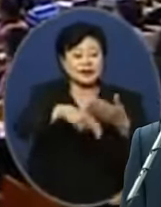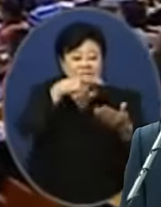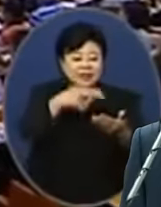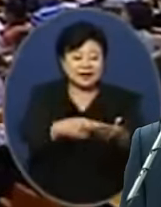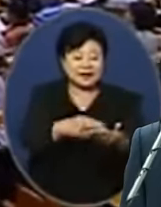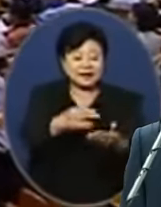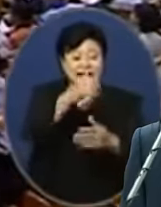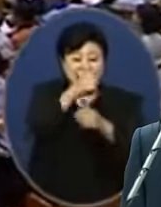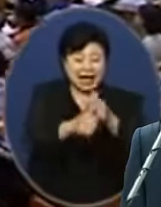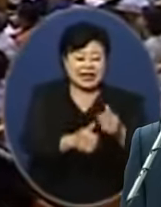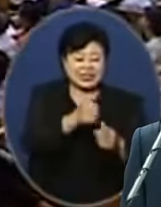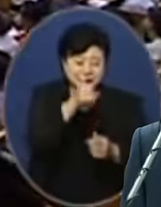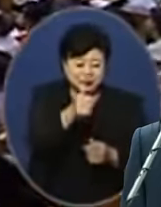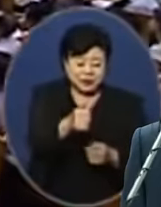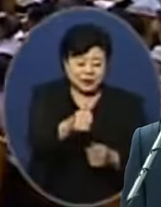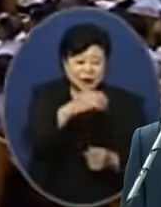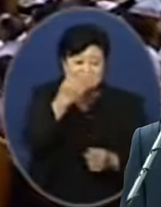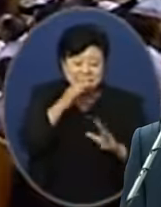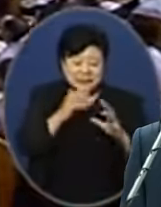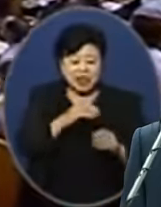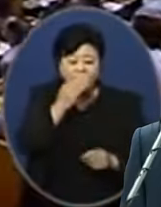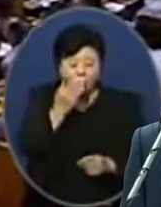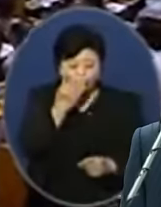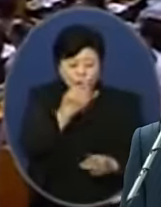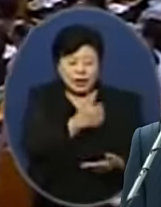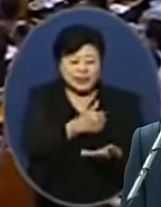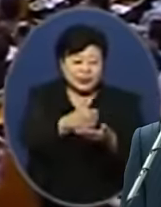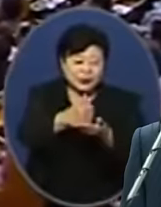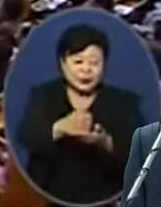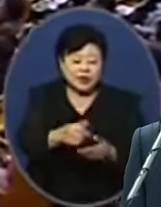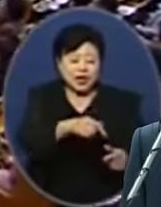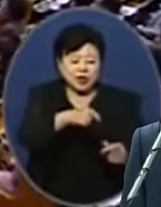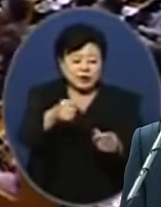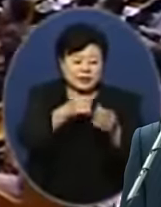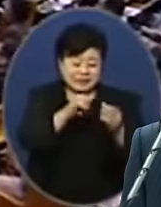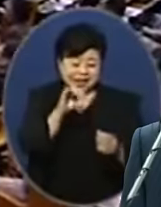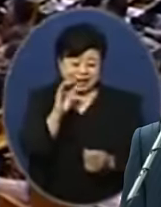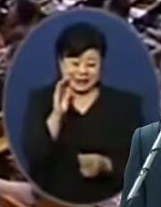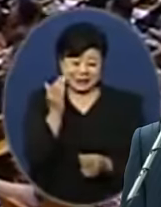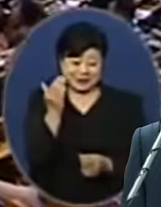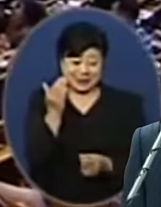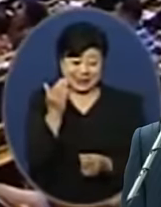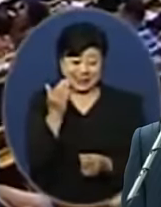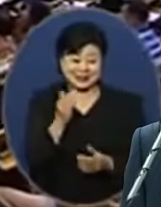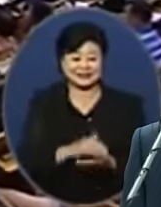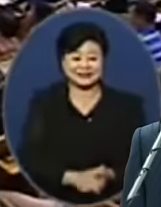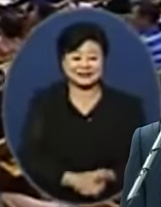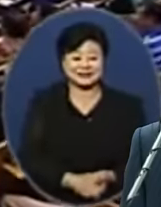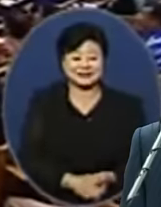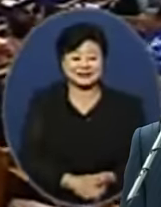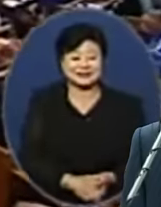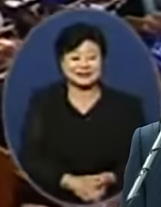대저 나는 야훼 내 하나님이요 이스라엘의 거룩한이요 내 구원자이심이라.